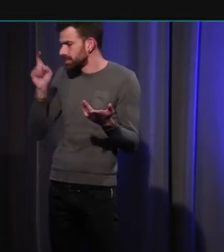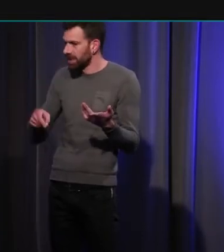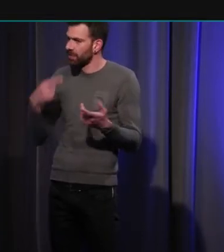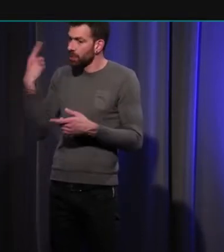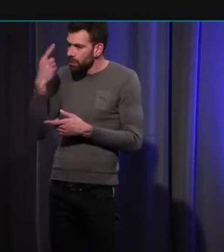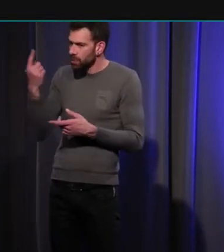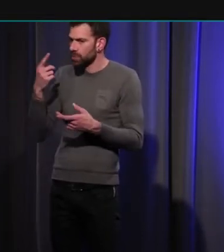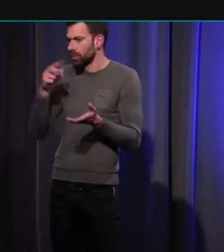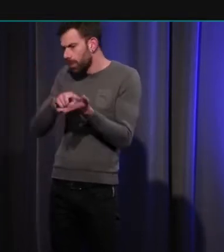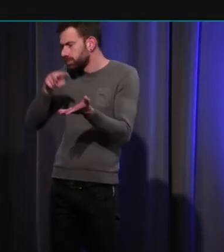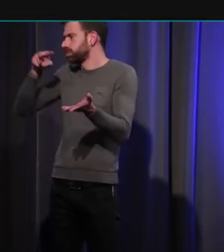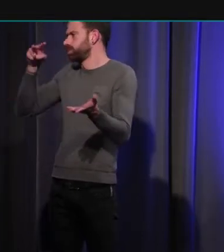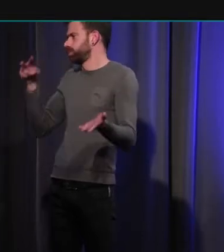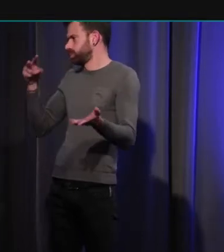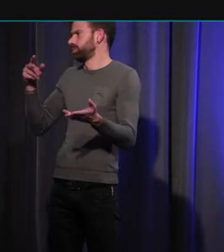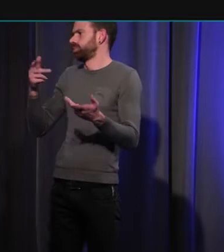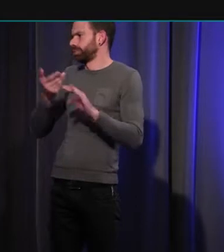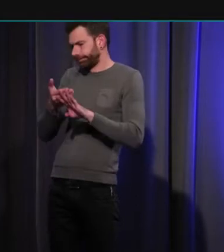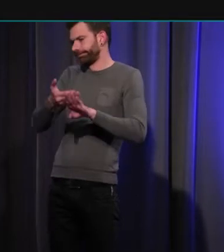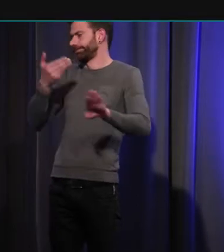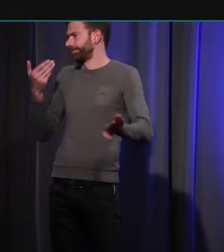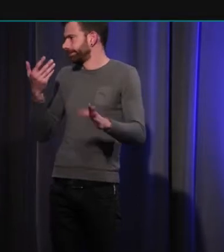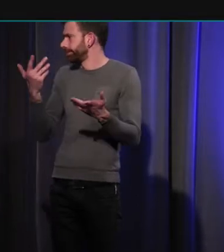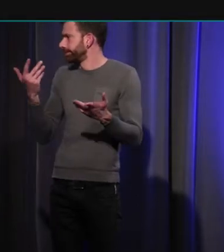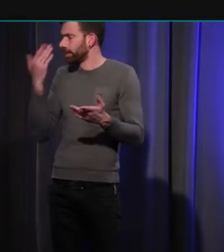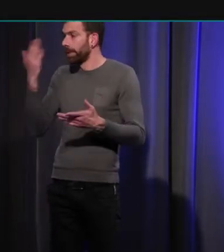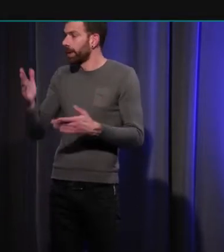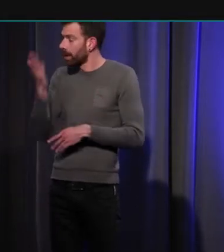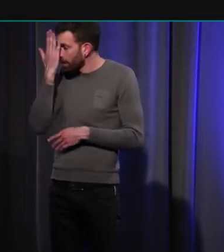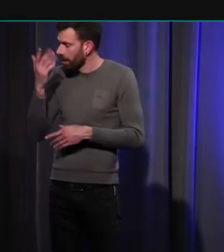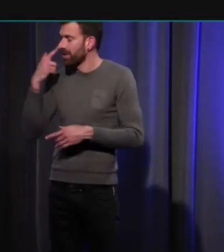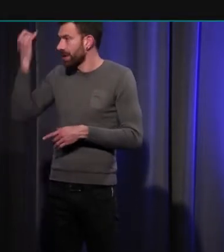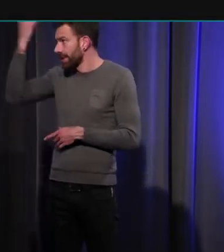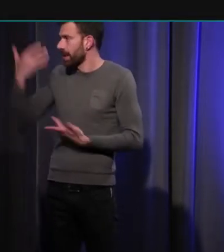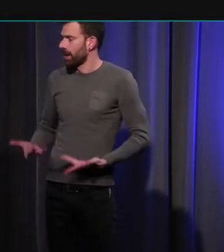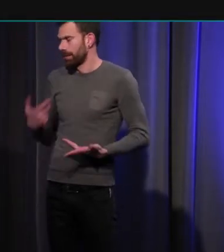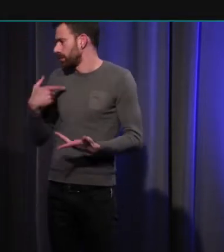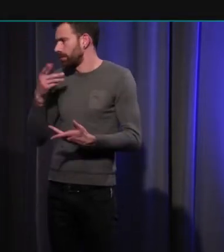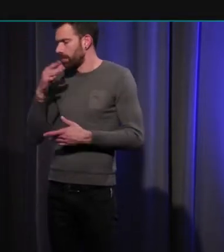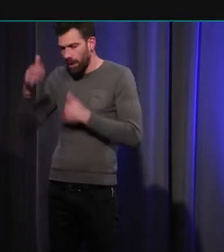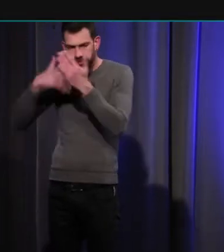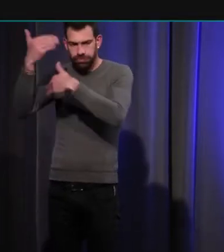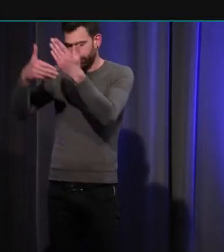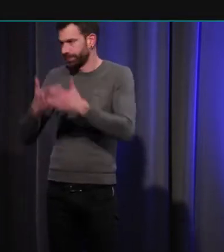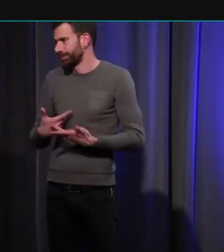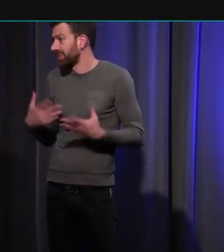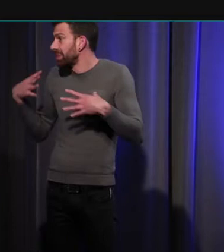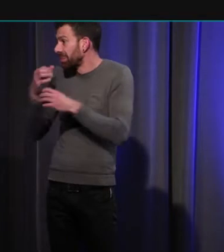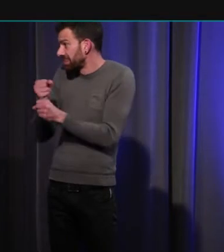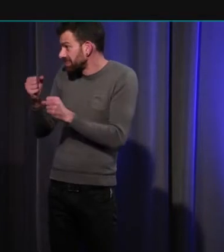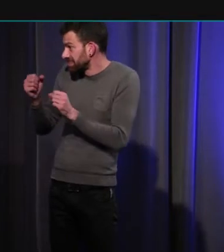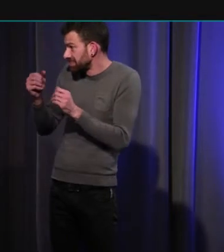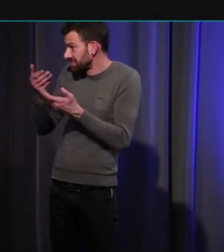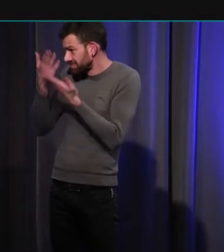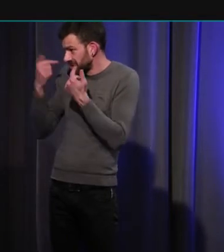c'est cet effort de dépaysement sinon reste on progresse pas rationnellement enfin bref je sais pas si j'ai dit des choses